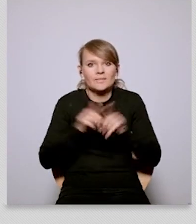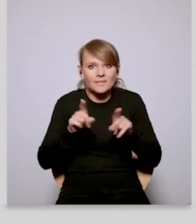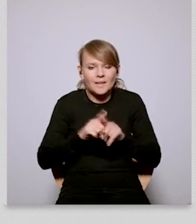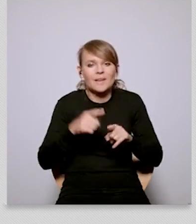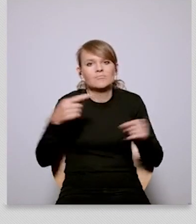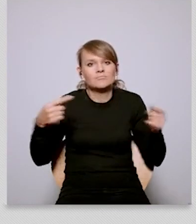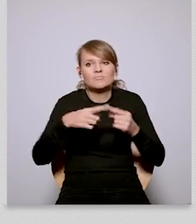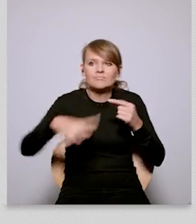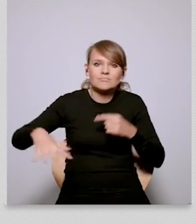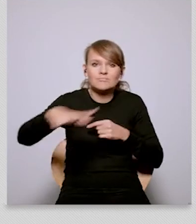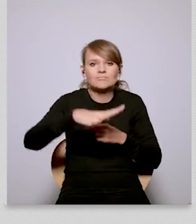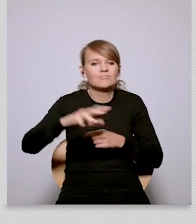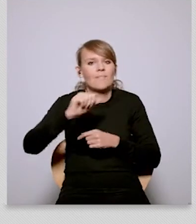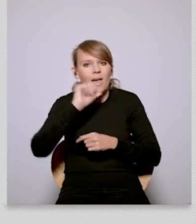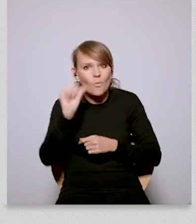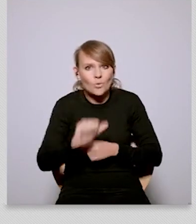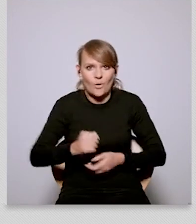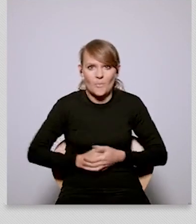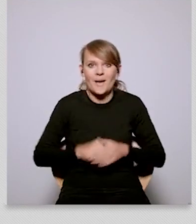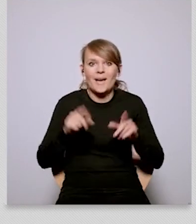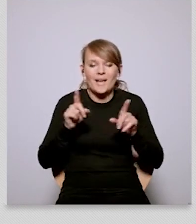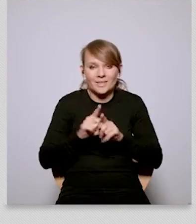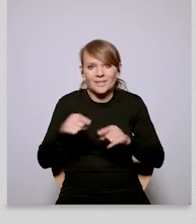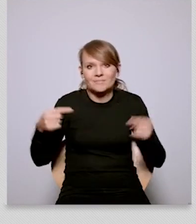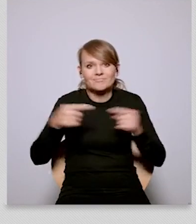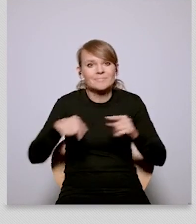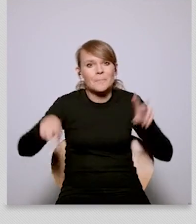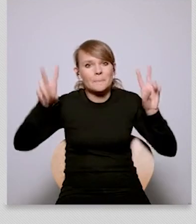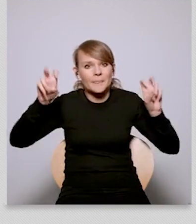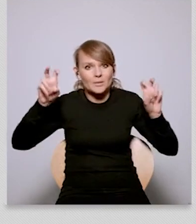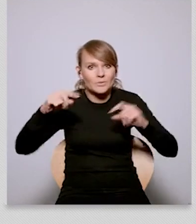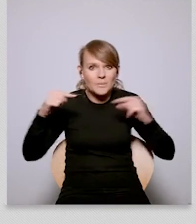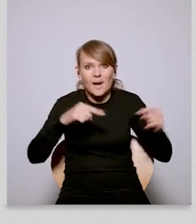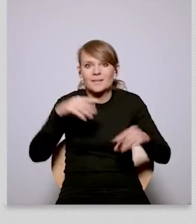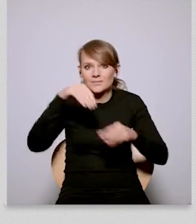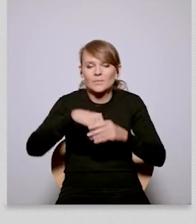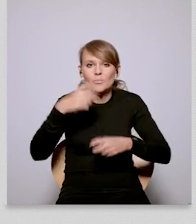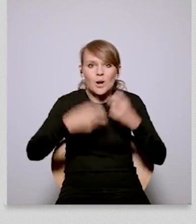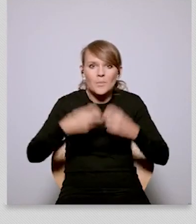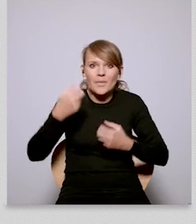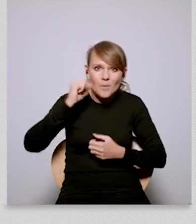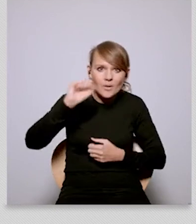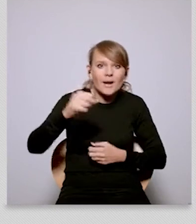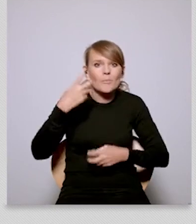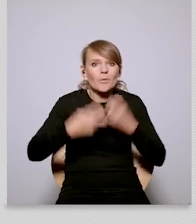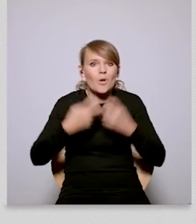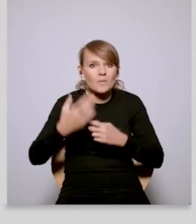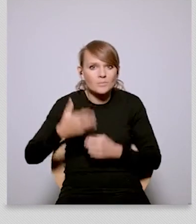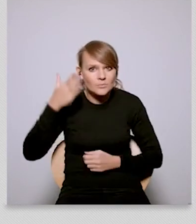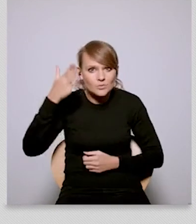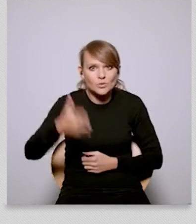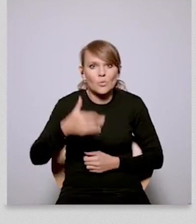europejskiego dotyczą tak jak mówi tytuł naszej debaty też problemów demokracji i w ogóle przyszłości naszych